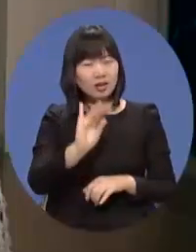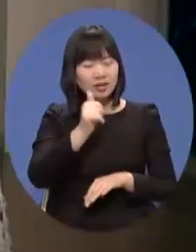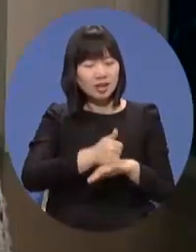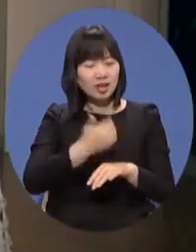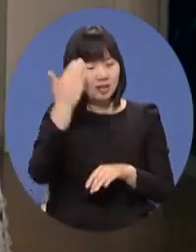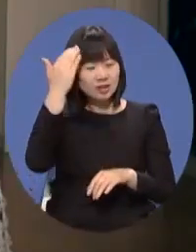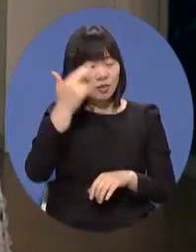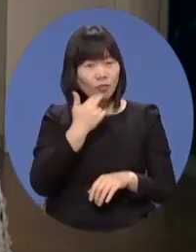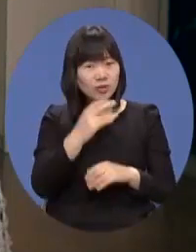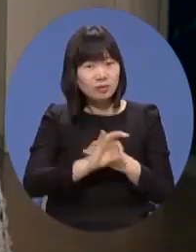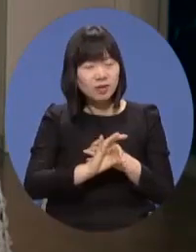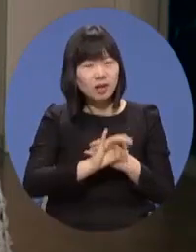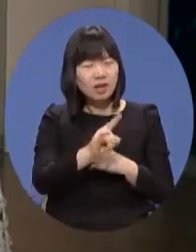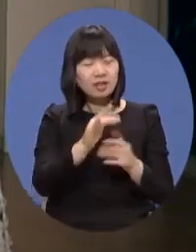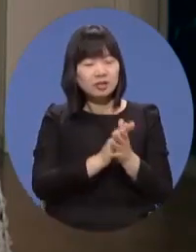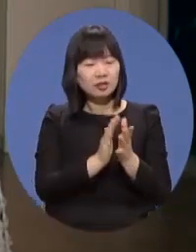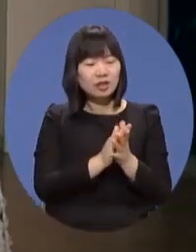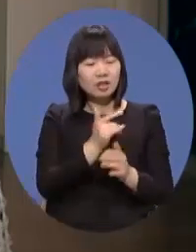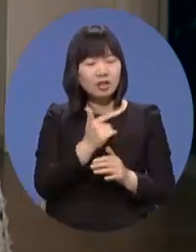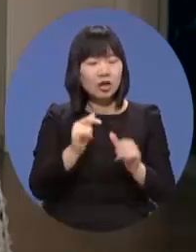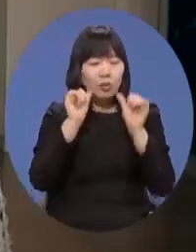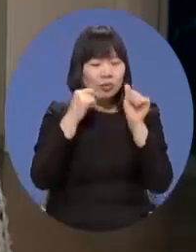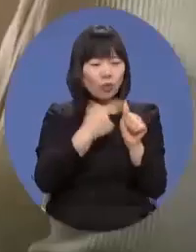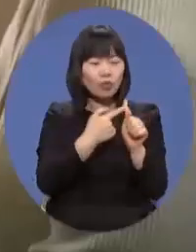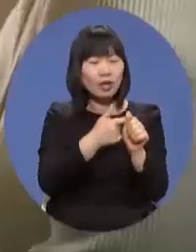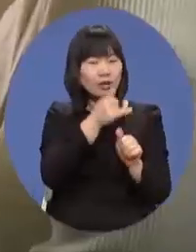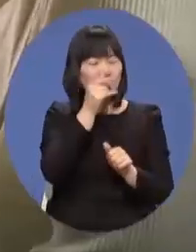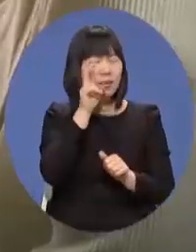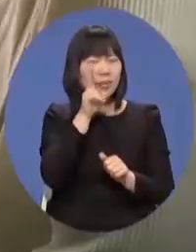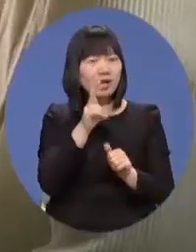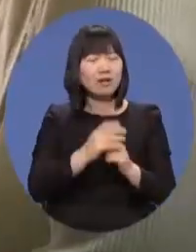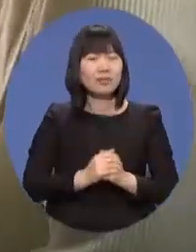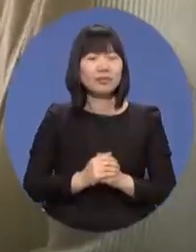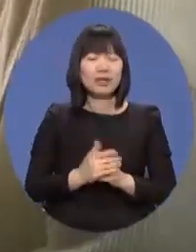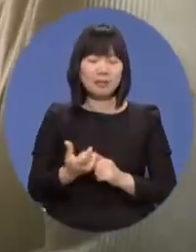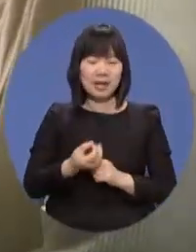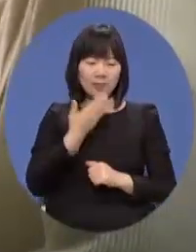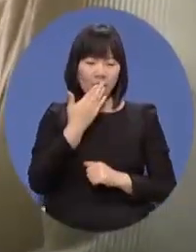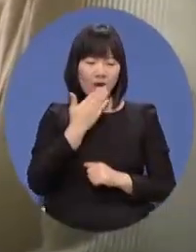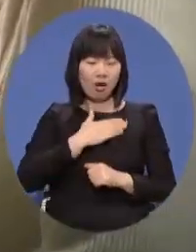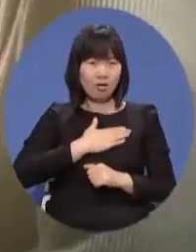나중에 키 안 크면 친구들이 얼마나 놀리는데. 자, 얼른 먹어.